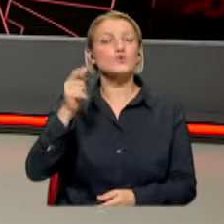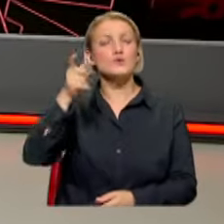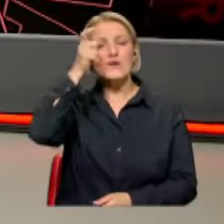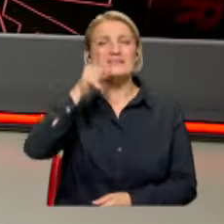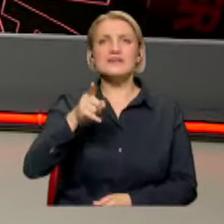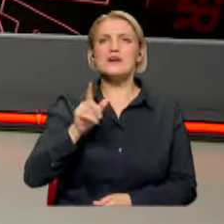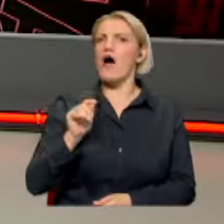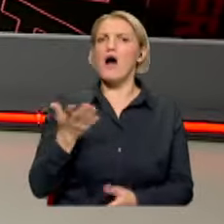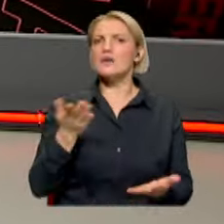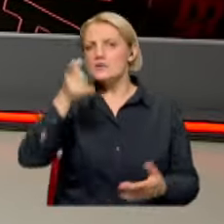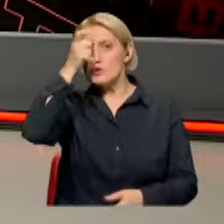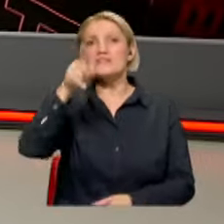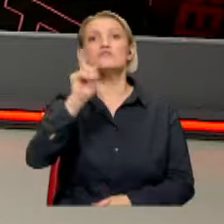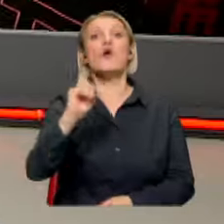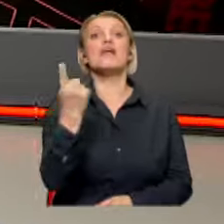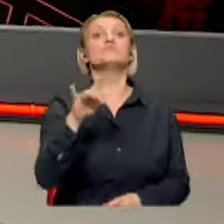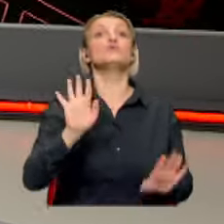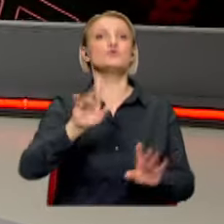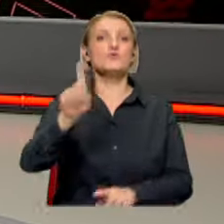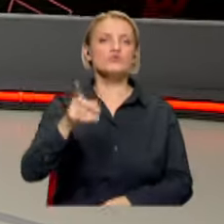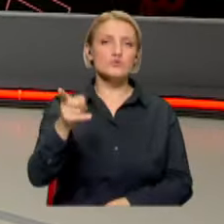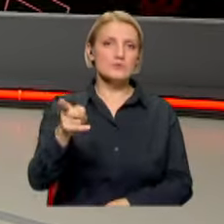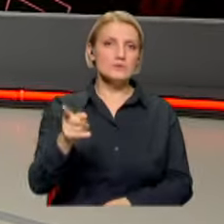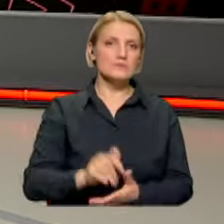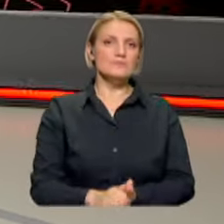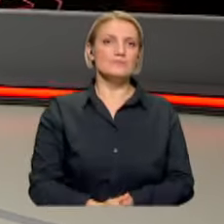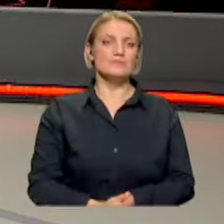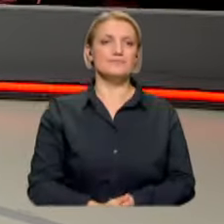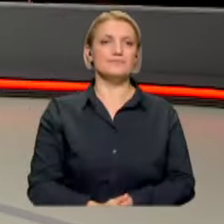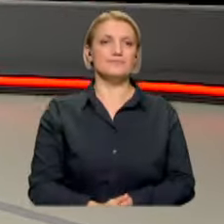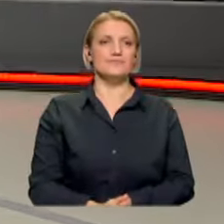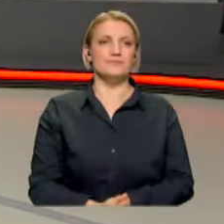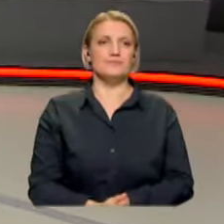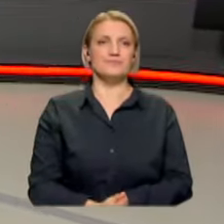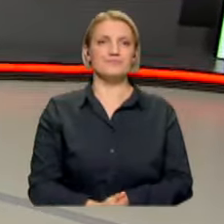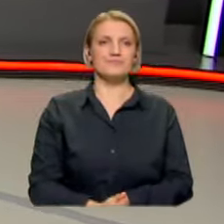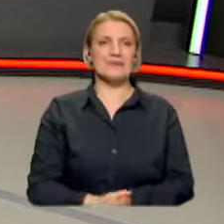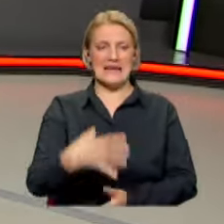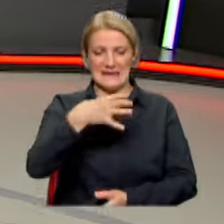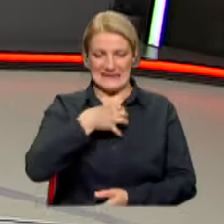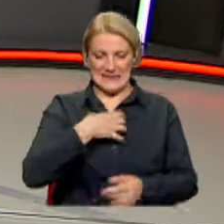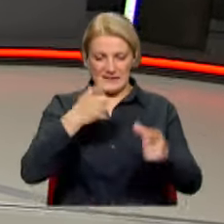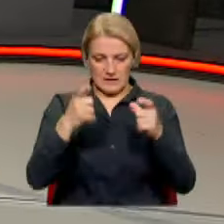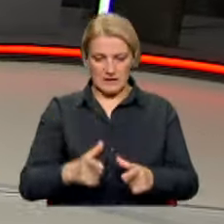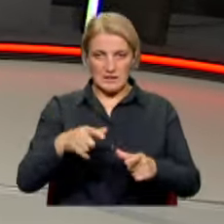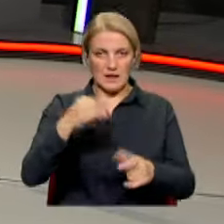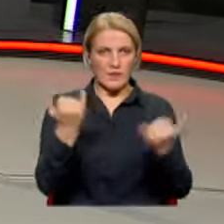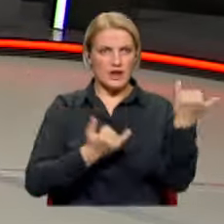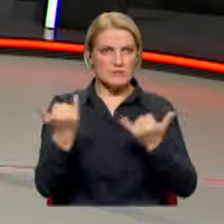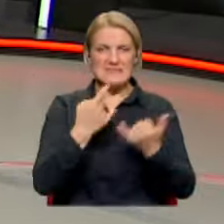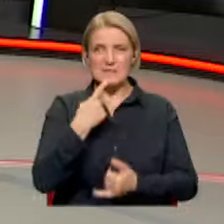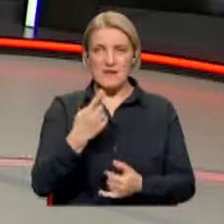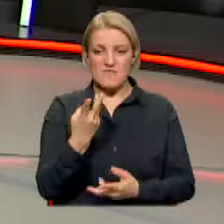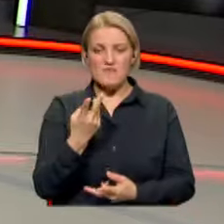o günün Türkiye'si hangi Türkiye Siz yönetmiyor muydunuz O Türkiye'yi kendi mecrasında tartışılmış ne demek